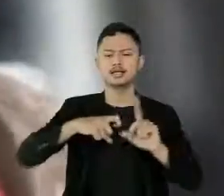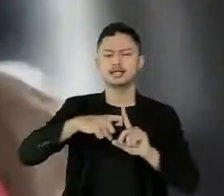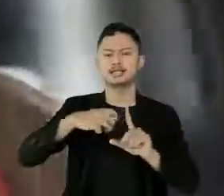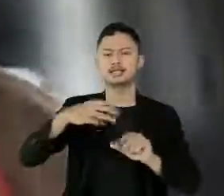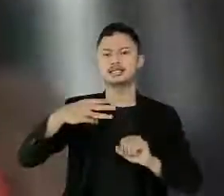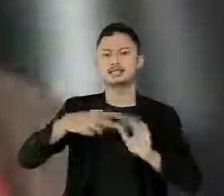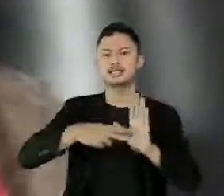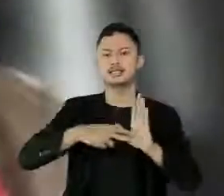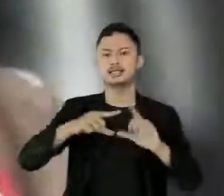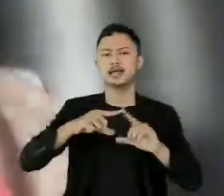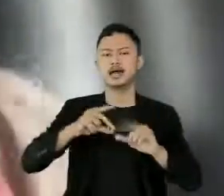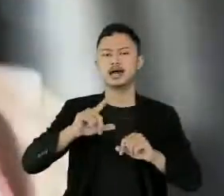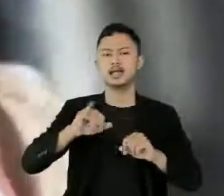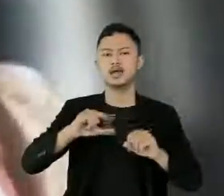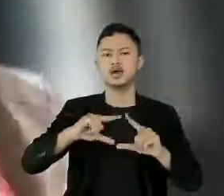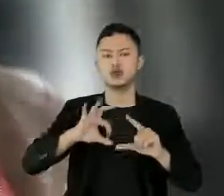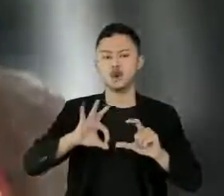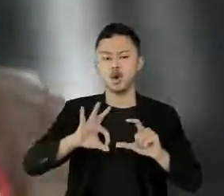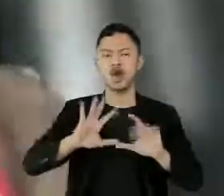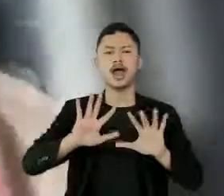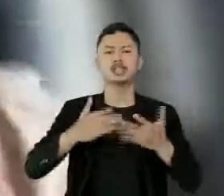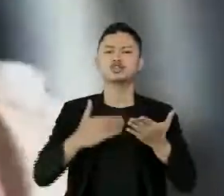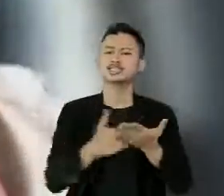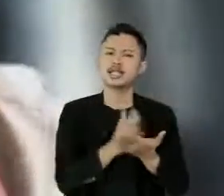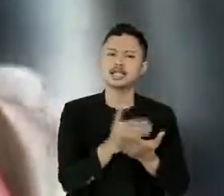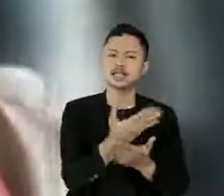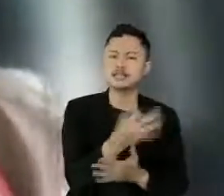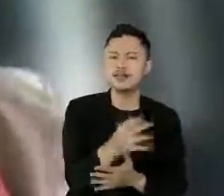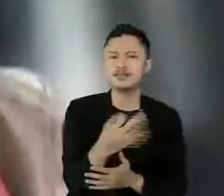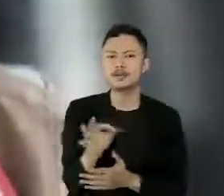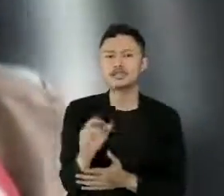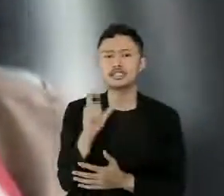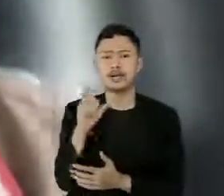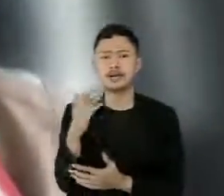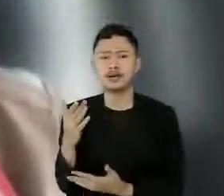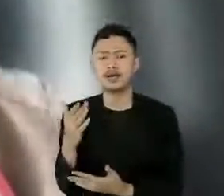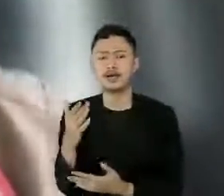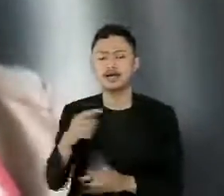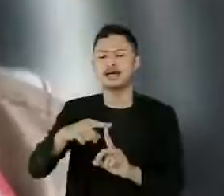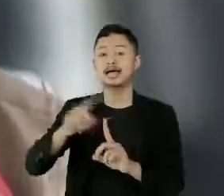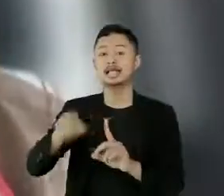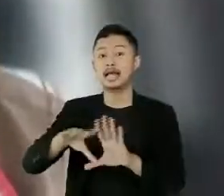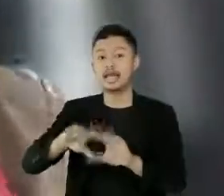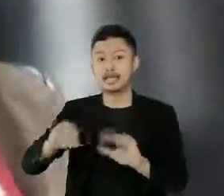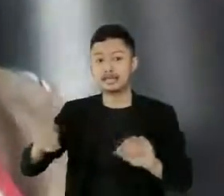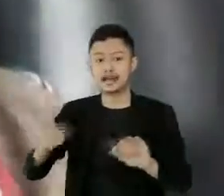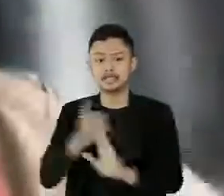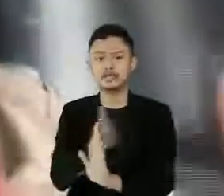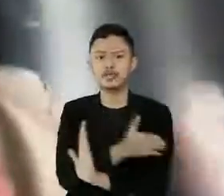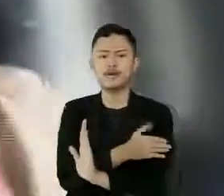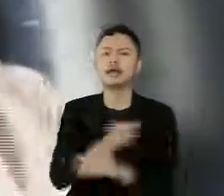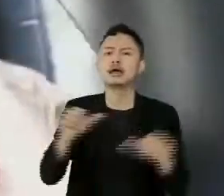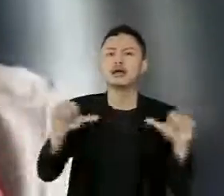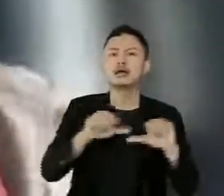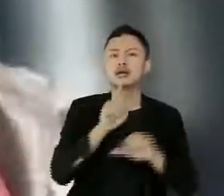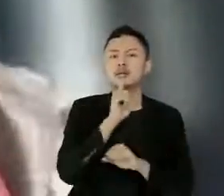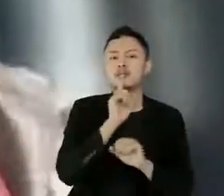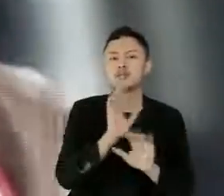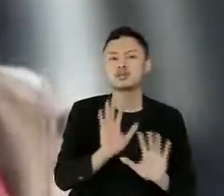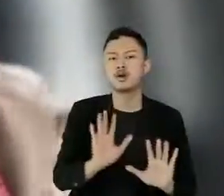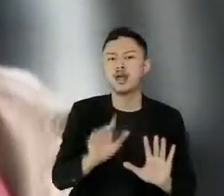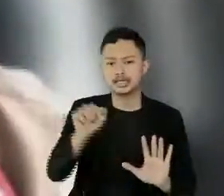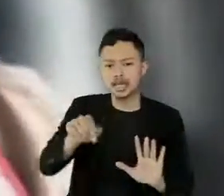untuk pembukaan pariwisata ini dengan mengupskill dan reskill dari tenaga kerja pariwisata agar mereka bisa